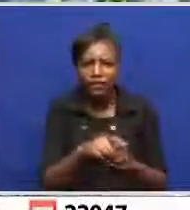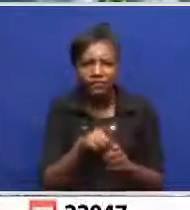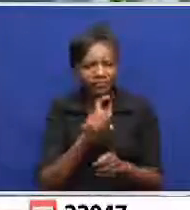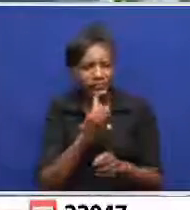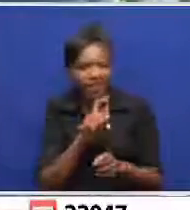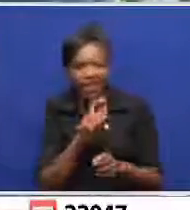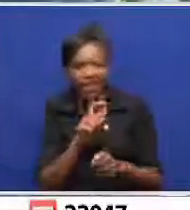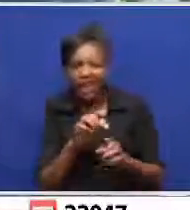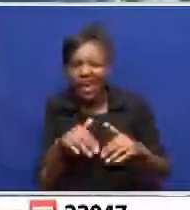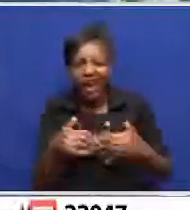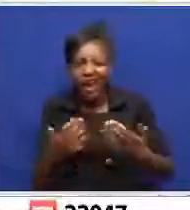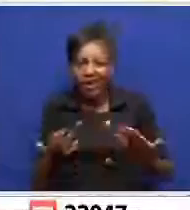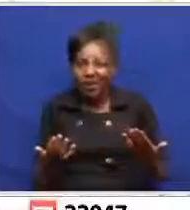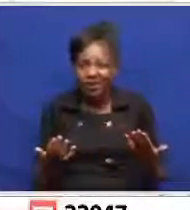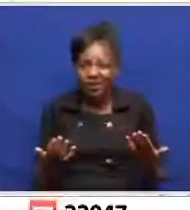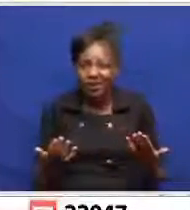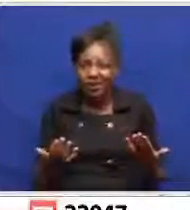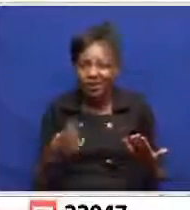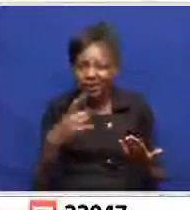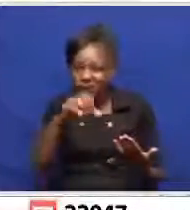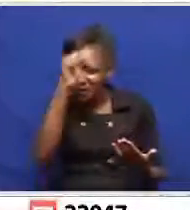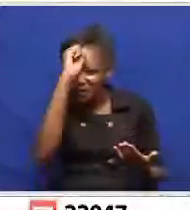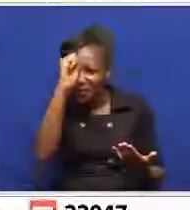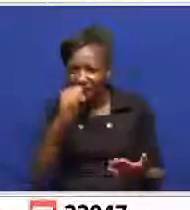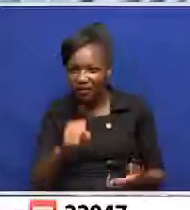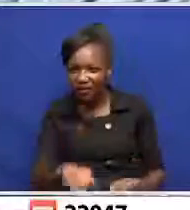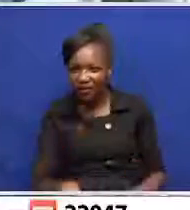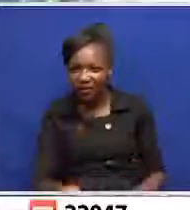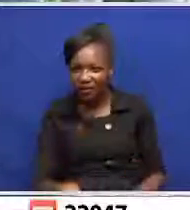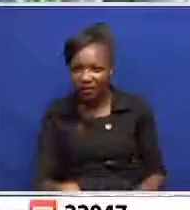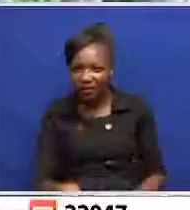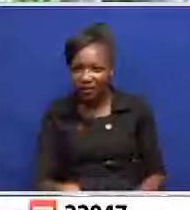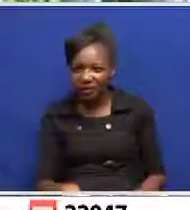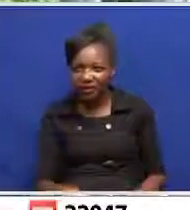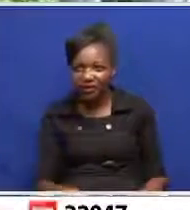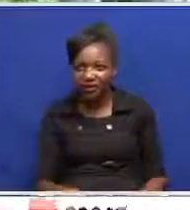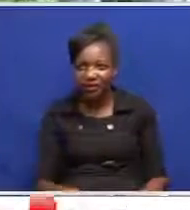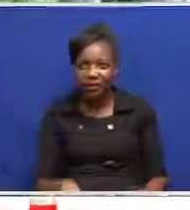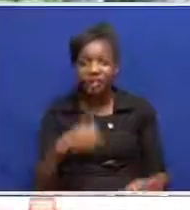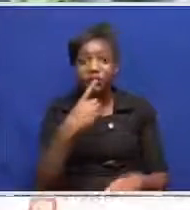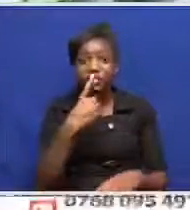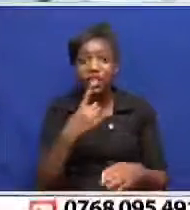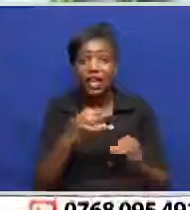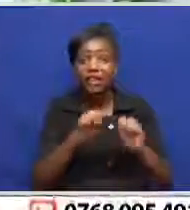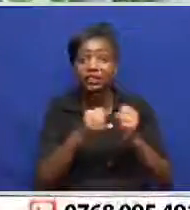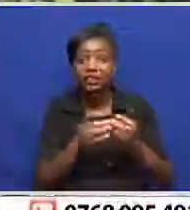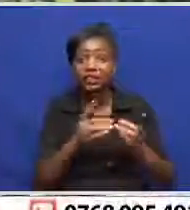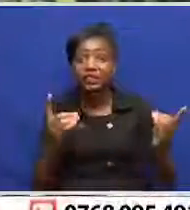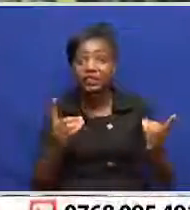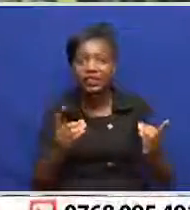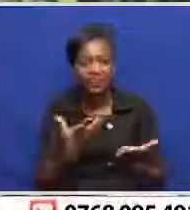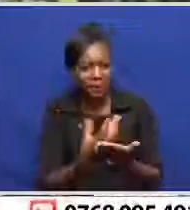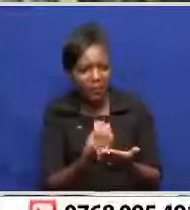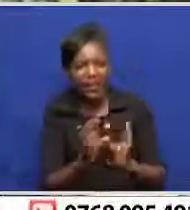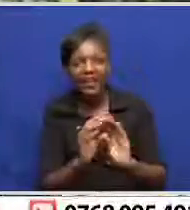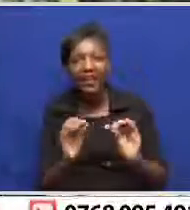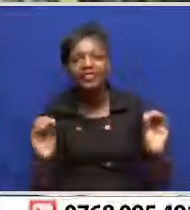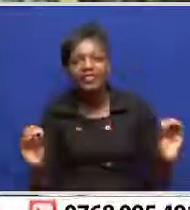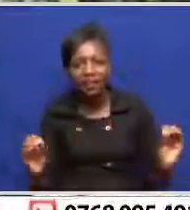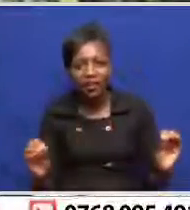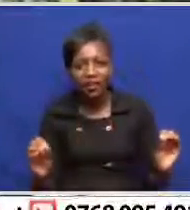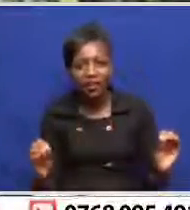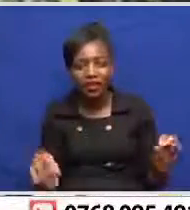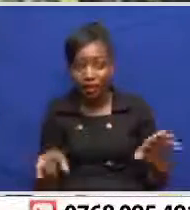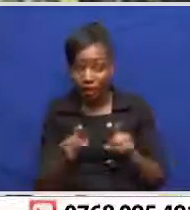hujala wewe ni baba msh Sana mtat tuia cha kueka social distancing hapa na mjet pesa munge wa Lambi